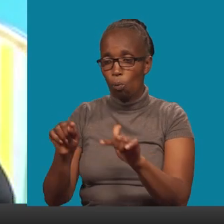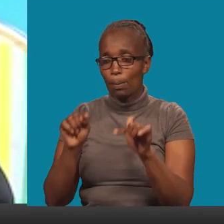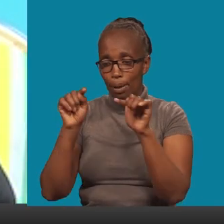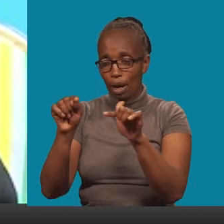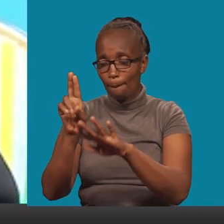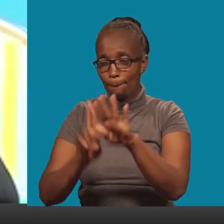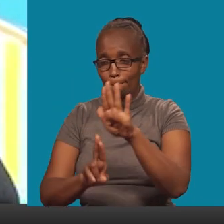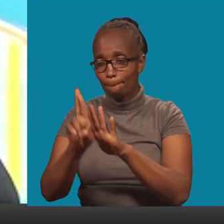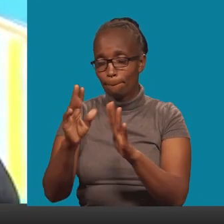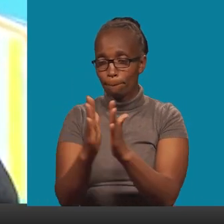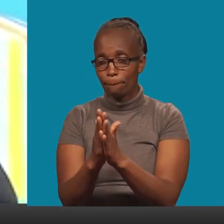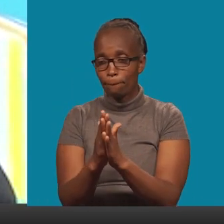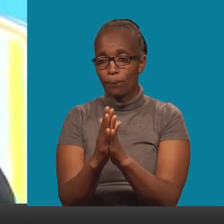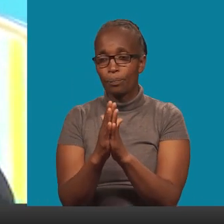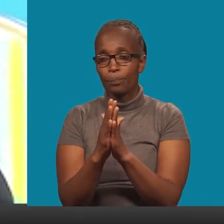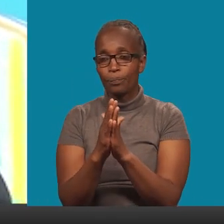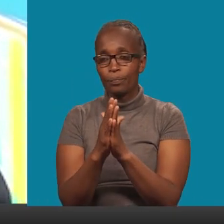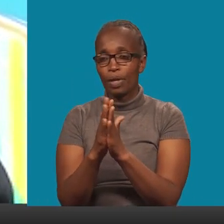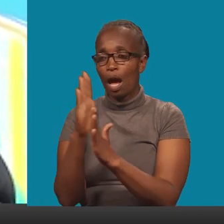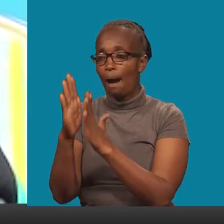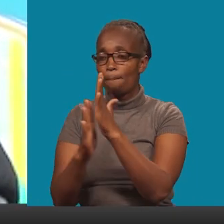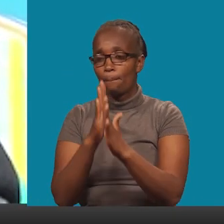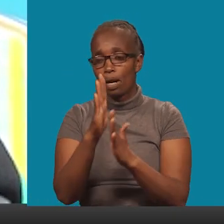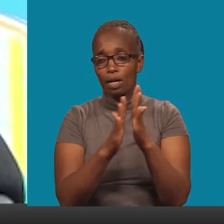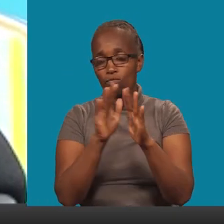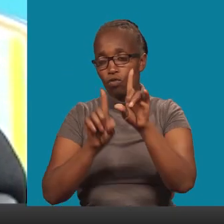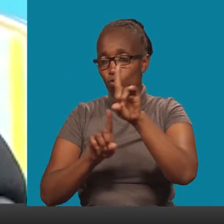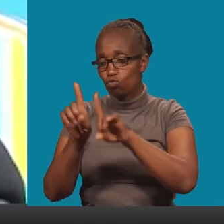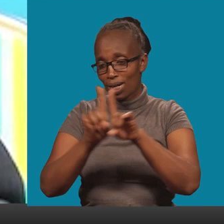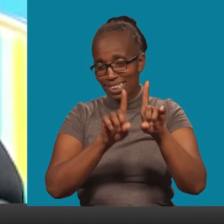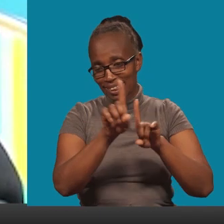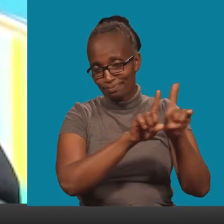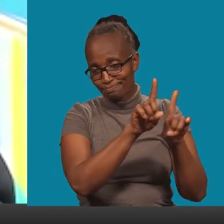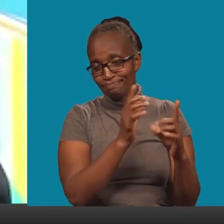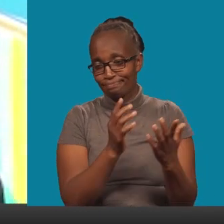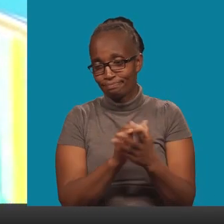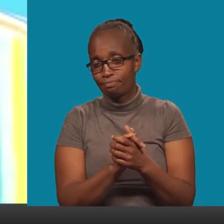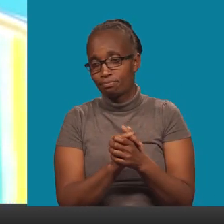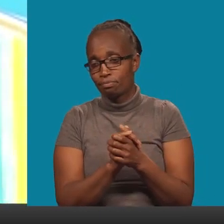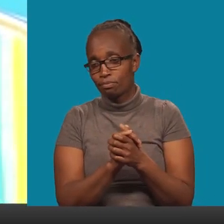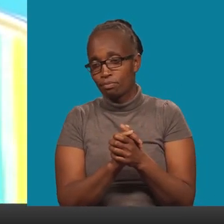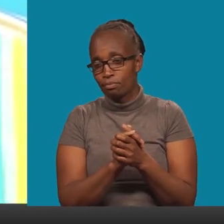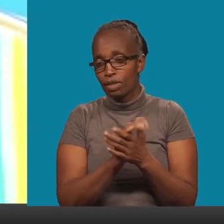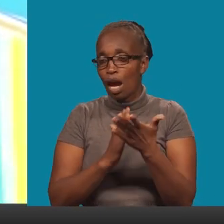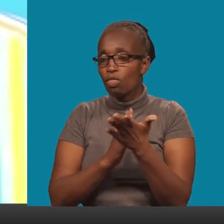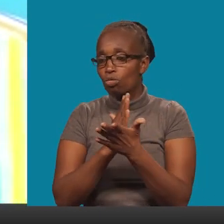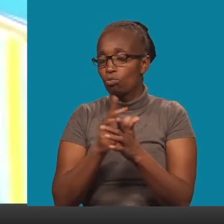County. I'm coming up with what we call an annual plan for the tourism